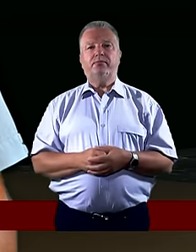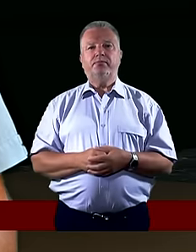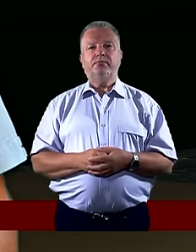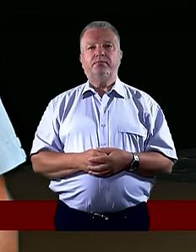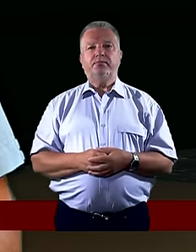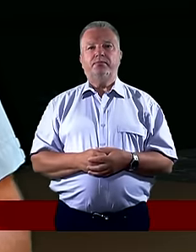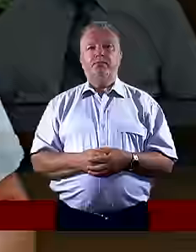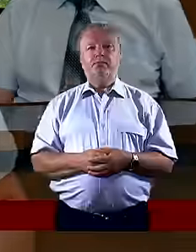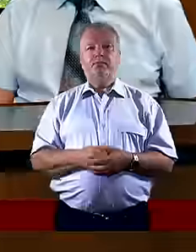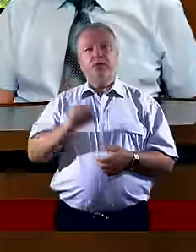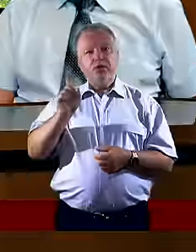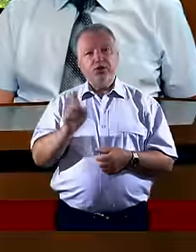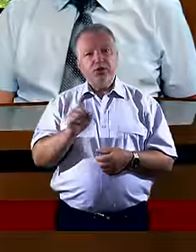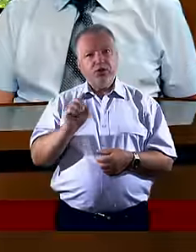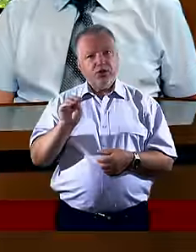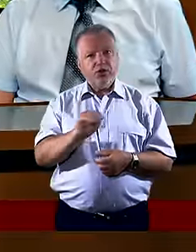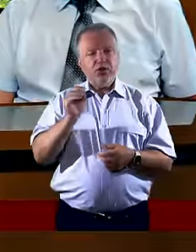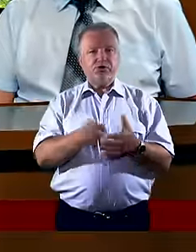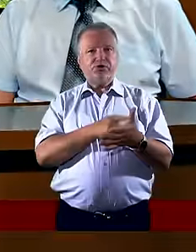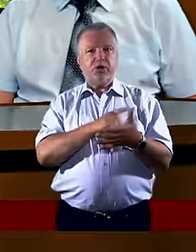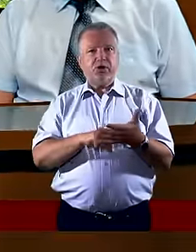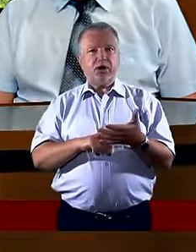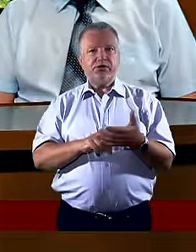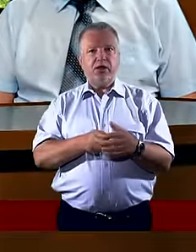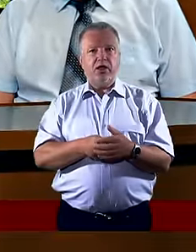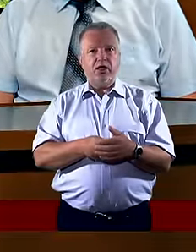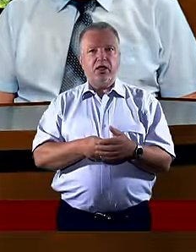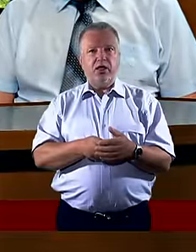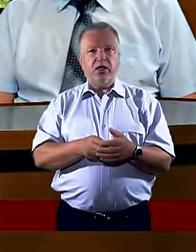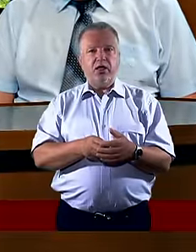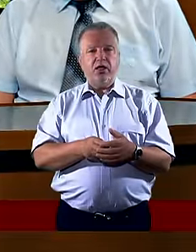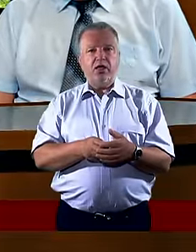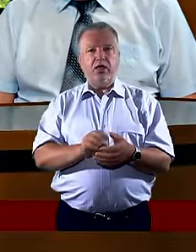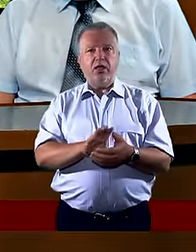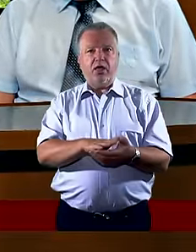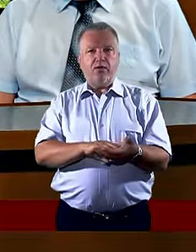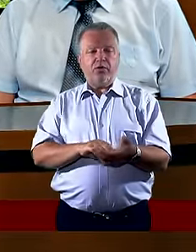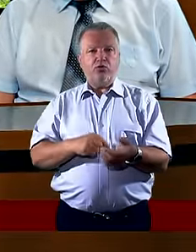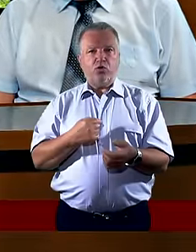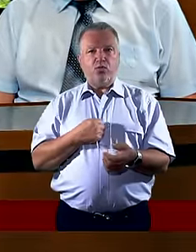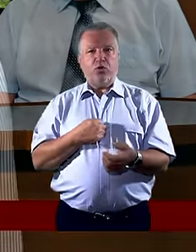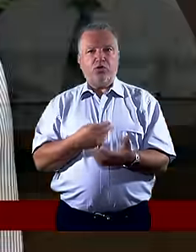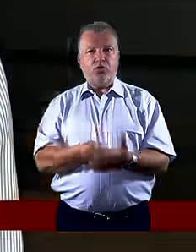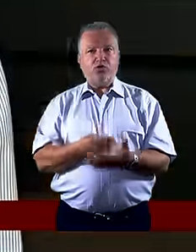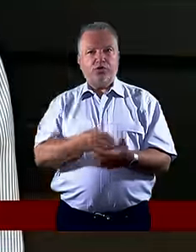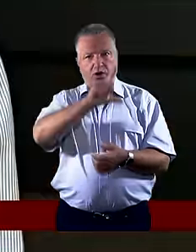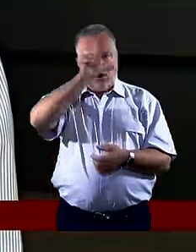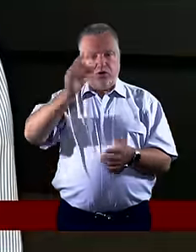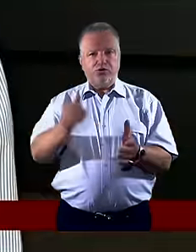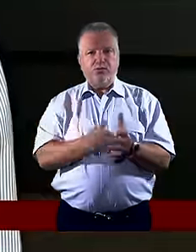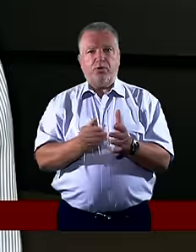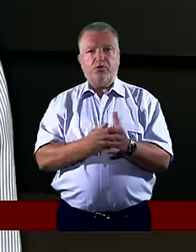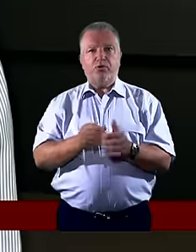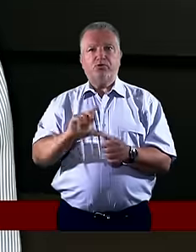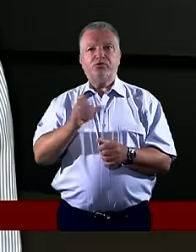przemawia. Jeszcze raz powiem, według mojej takiej oceny, bo długo nad tym się zastanawiałem, to